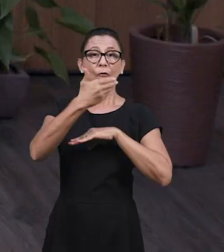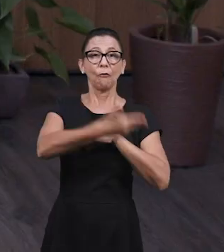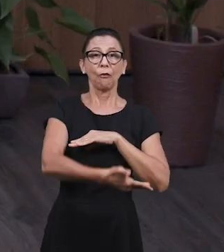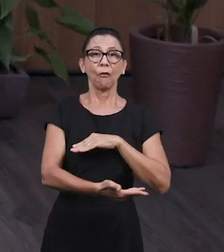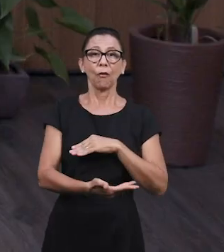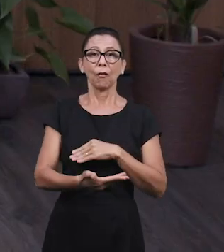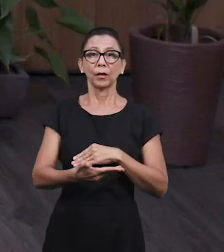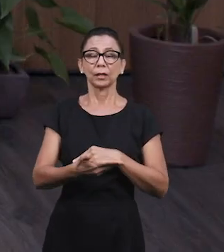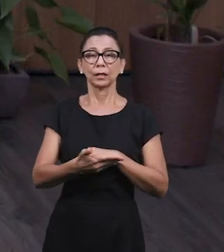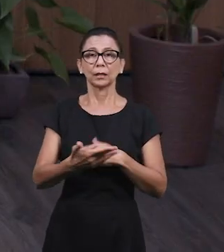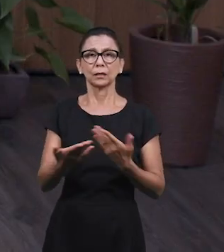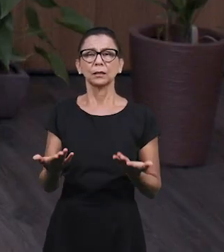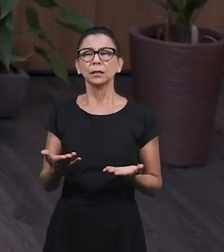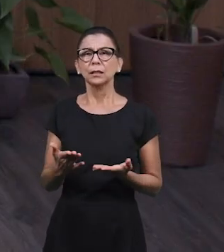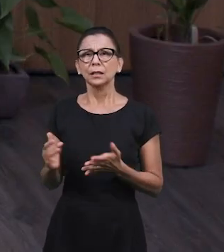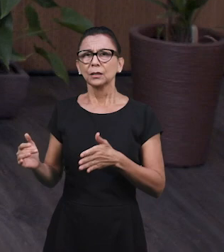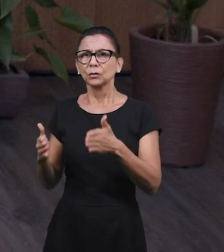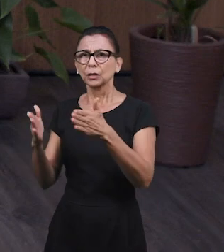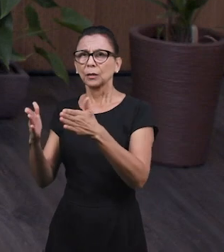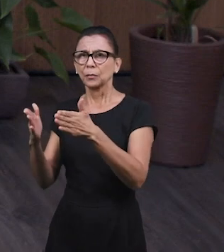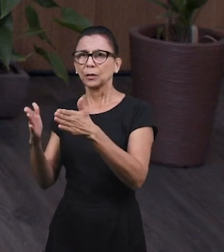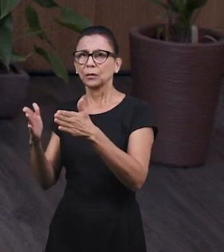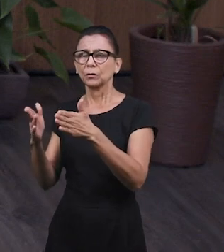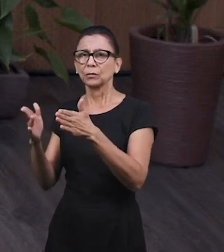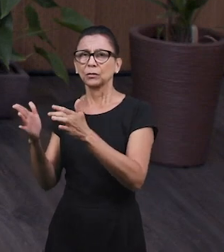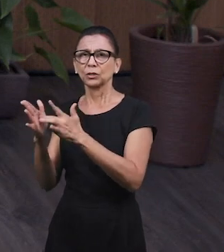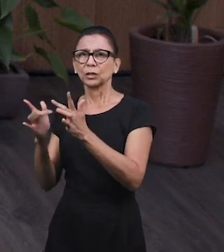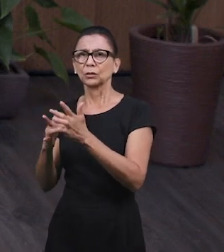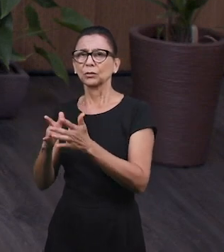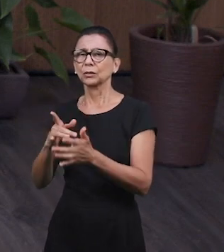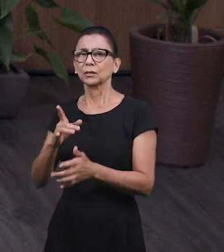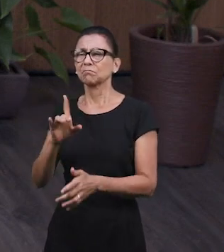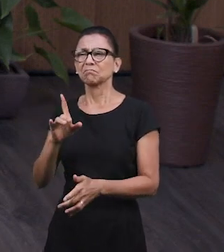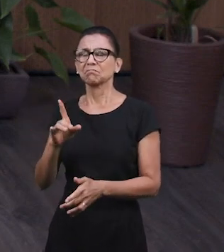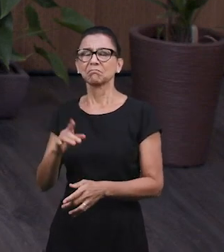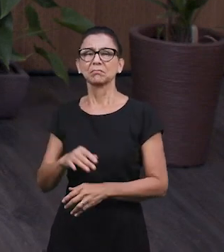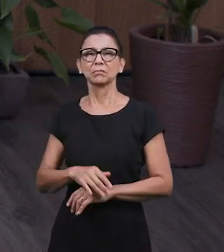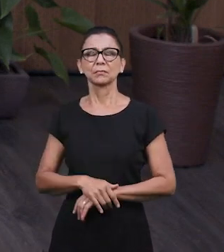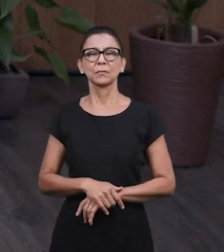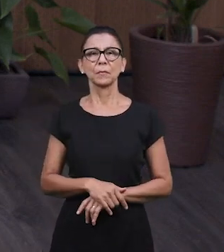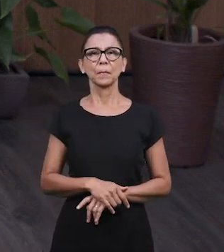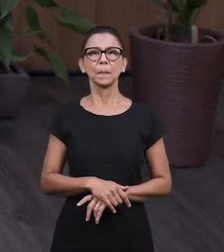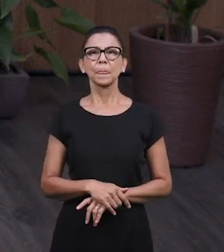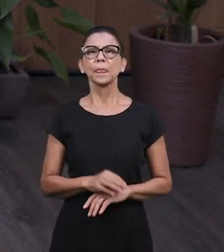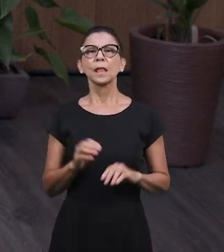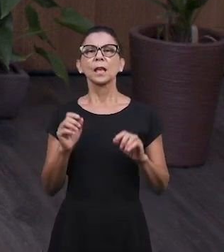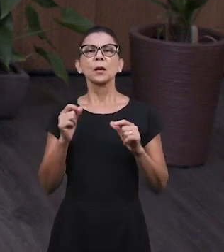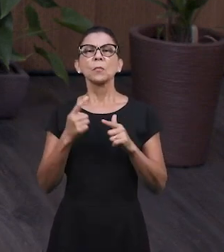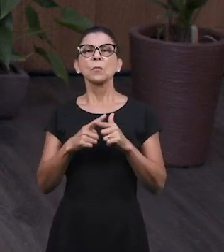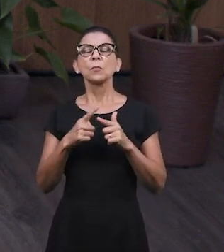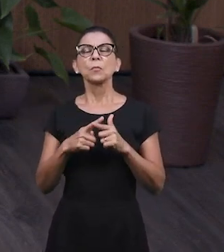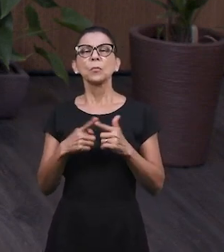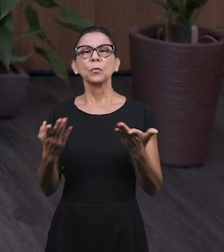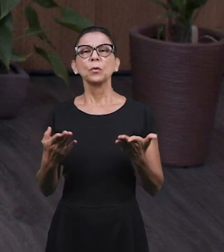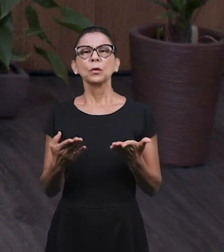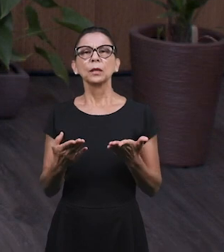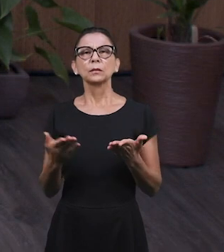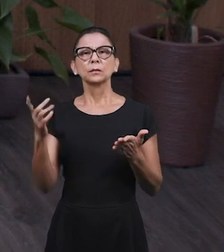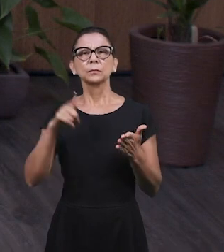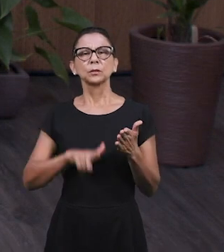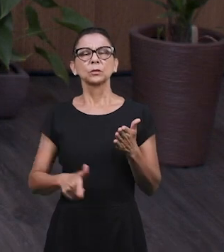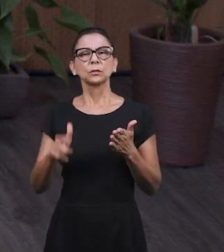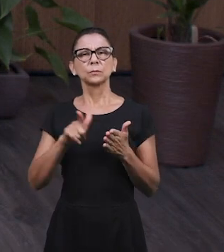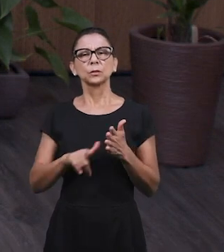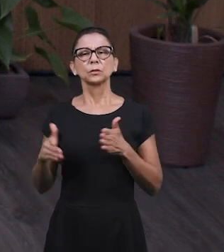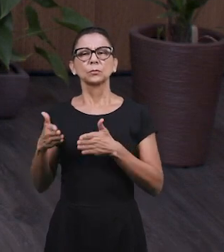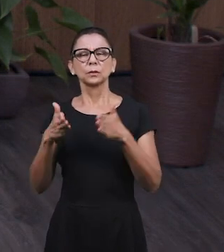côté, au bord du chemin. Il n'est pas dans le chemin, n'est-ce pas, Sergio? Et pourquoi nous sommes en train de parler sur le chemin, Sergio? Parce que la